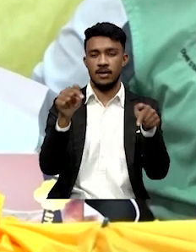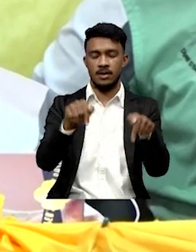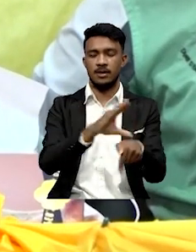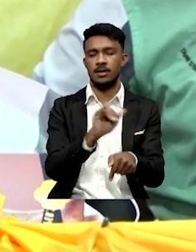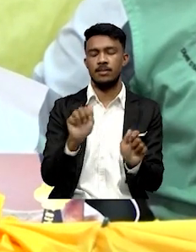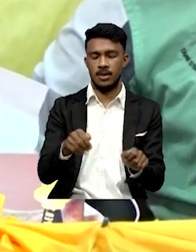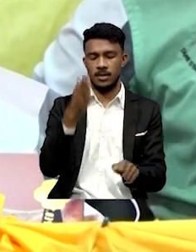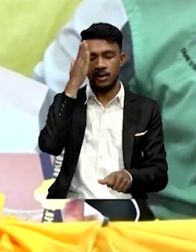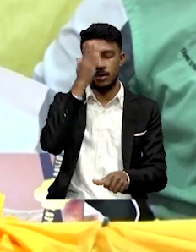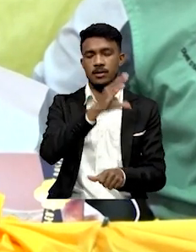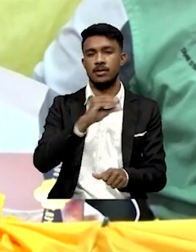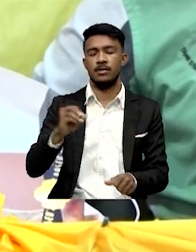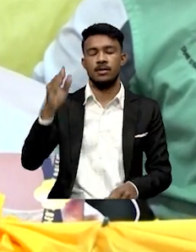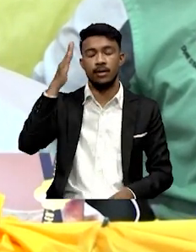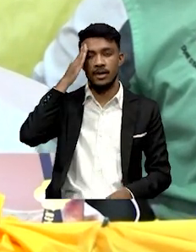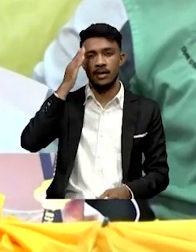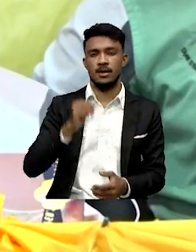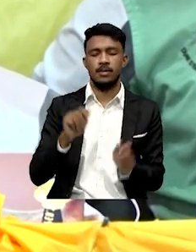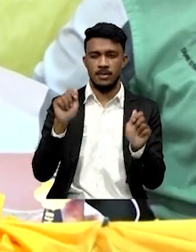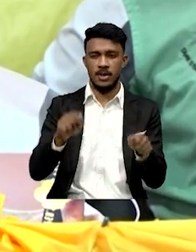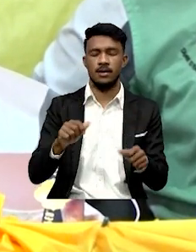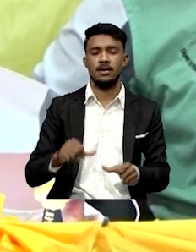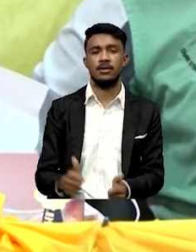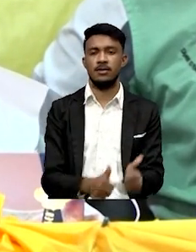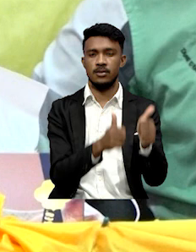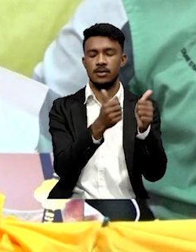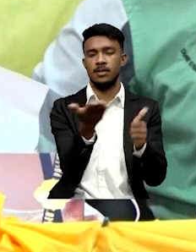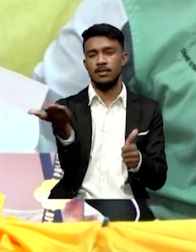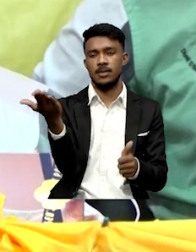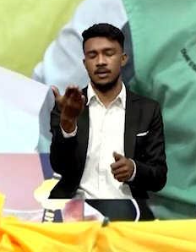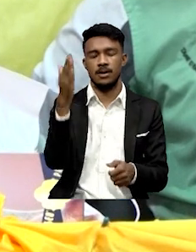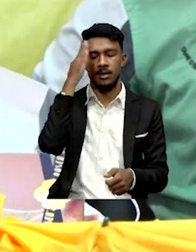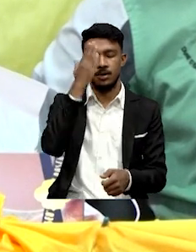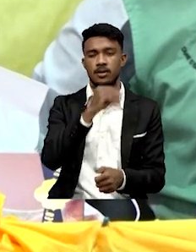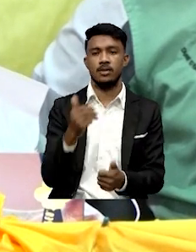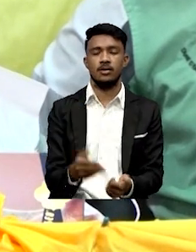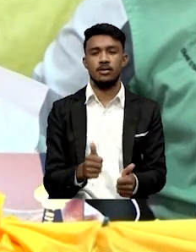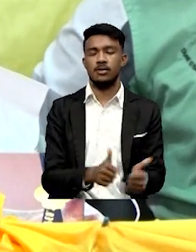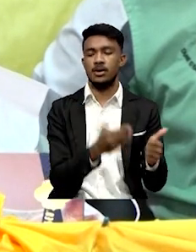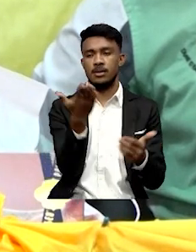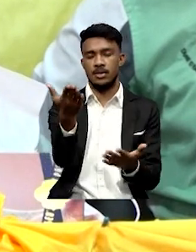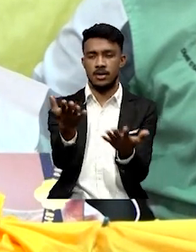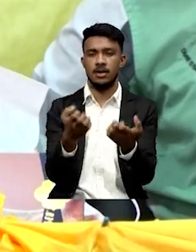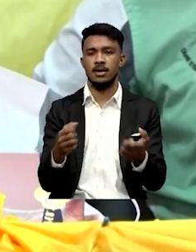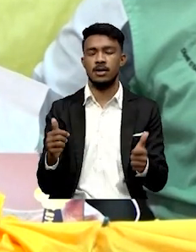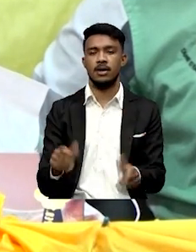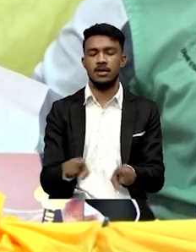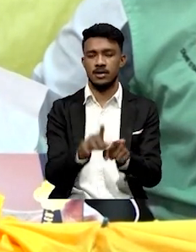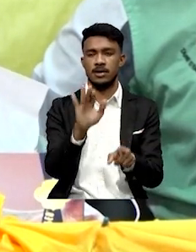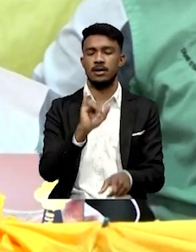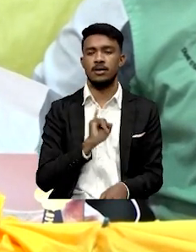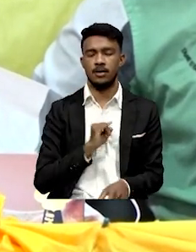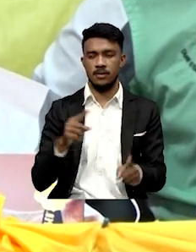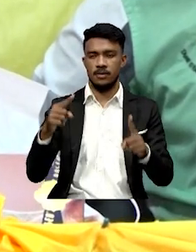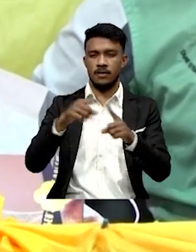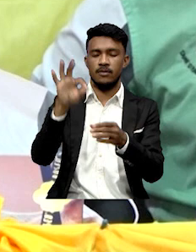noi no ho hate ni. Atto per poi in ne ha noi poi ne ha cara kane sama saunia. Volta ba